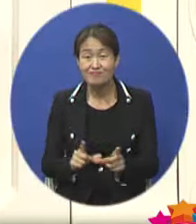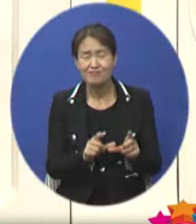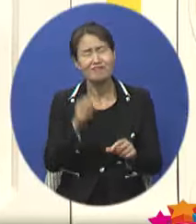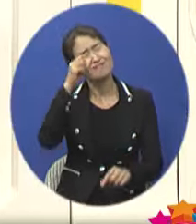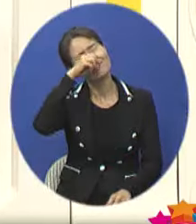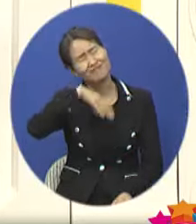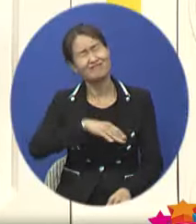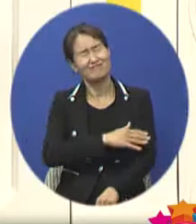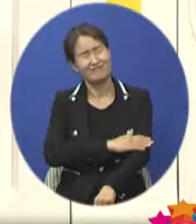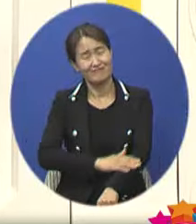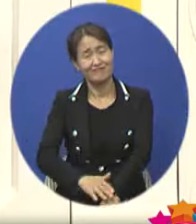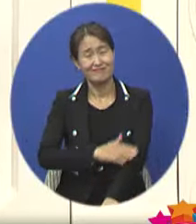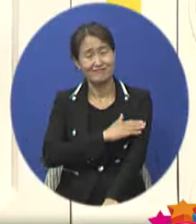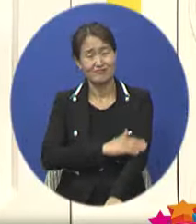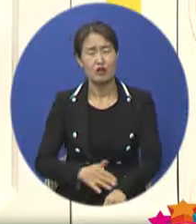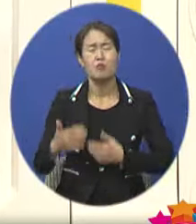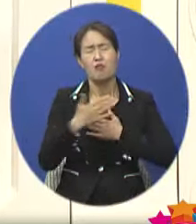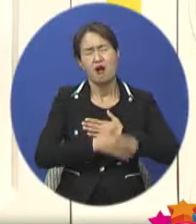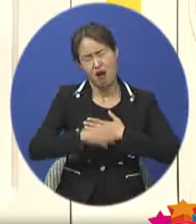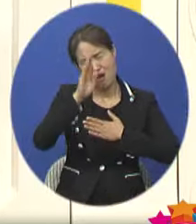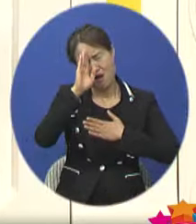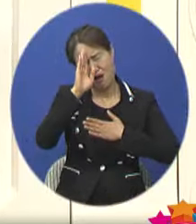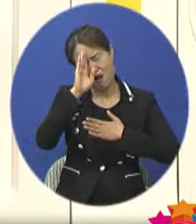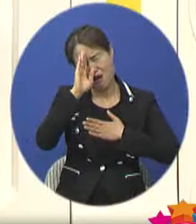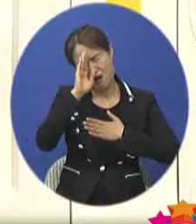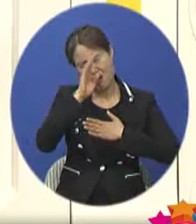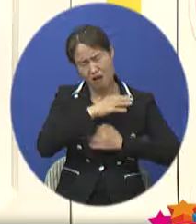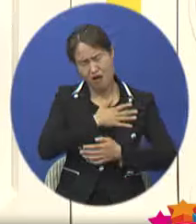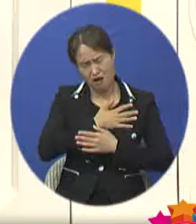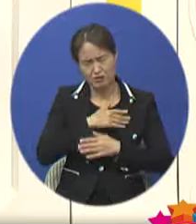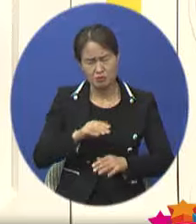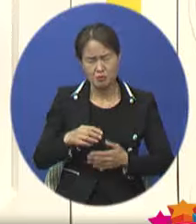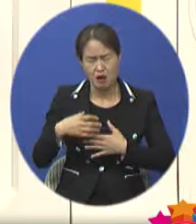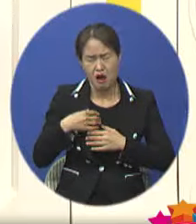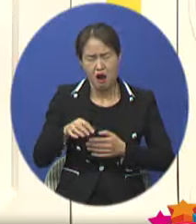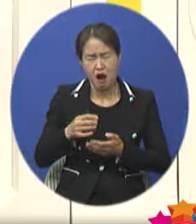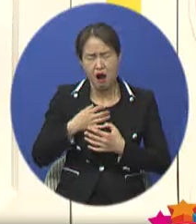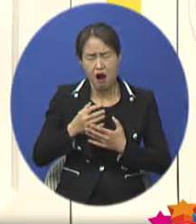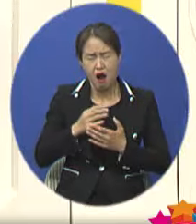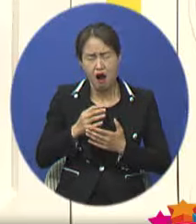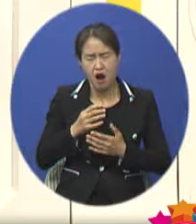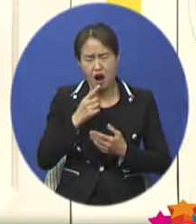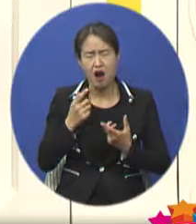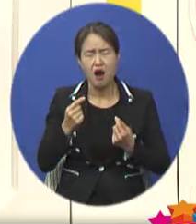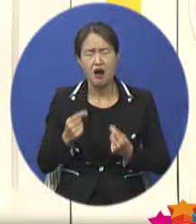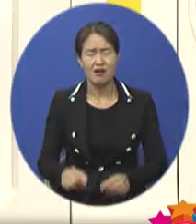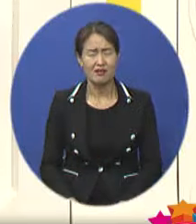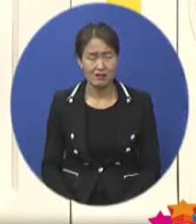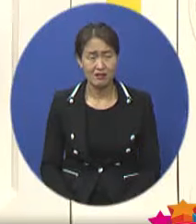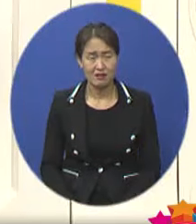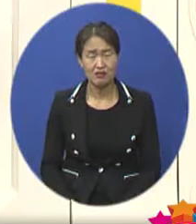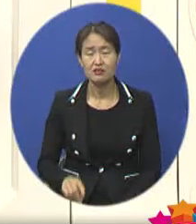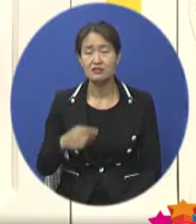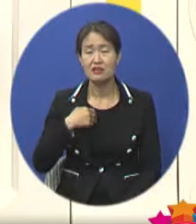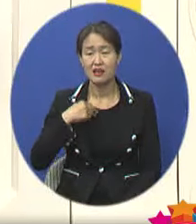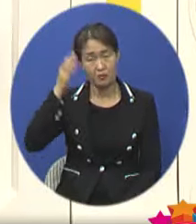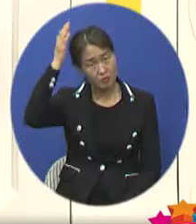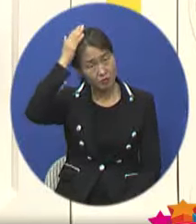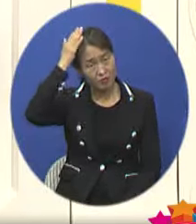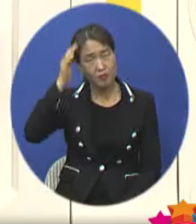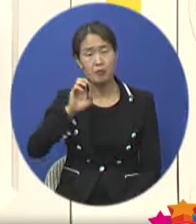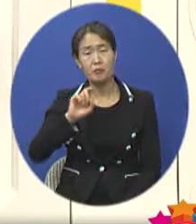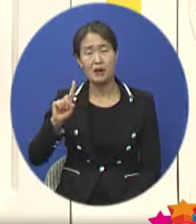잘 지냈고요. 네. 지금 몸이 많이 아파서 지금 몸이 막 흔들려요. 몸이 네. 어디가 편찮으세요? 네, 파킨슨병이잖아요,